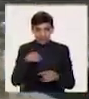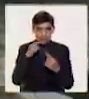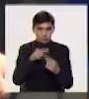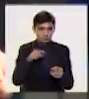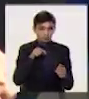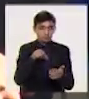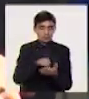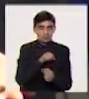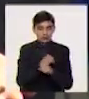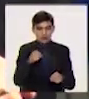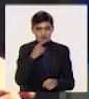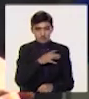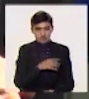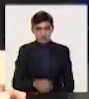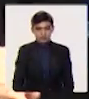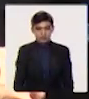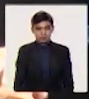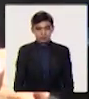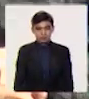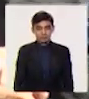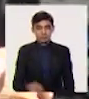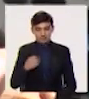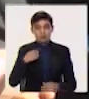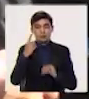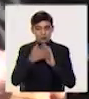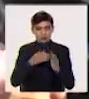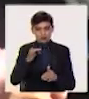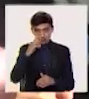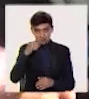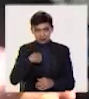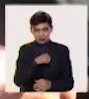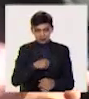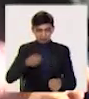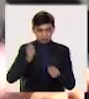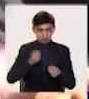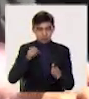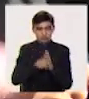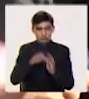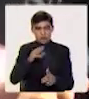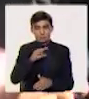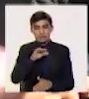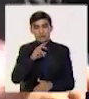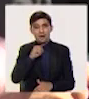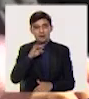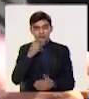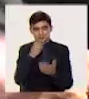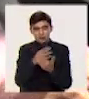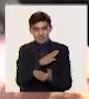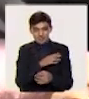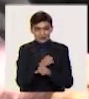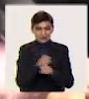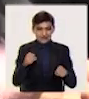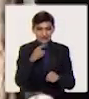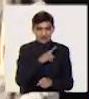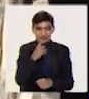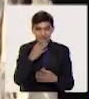жол атпады. Я понимаю это все. Так я их сам зарублю и складу. Не получится, Михалыч. Вон как показывают, дохнут они